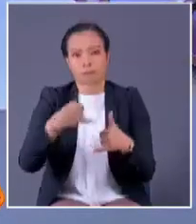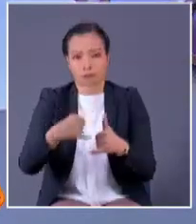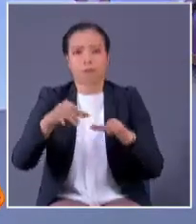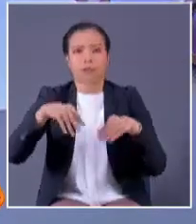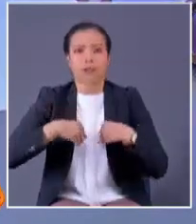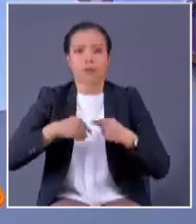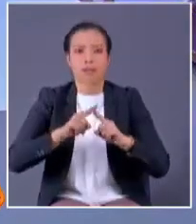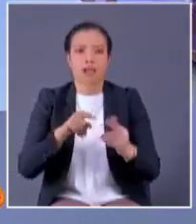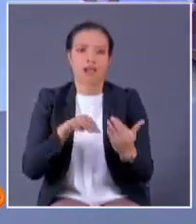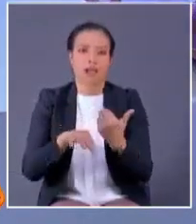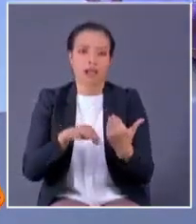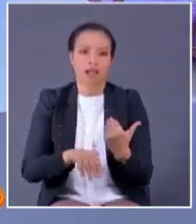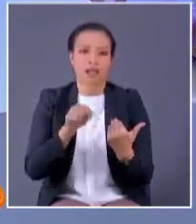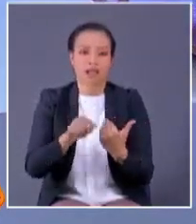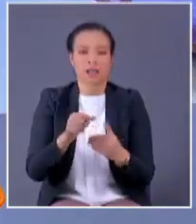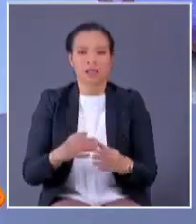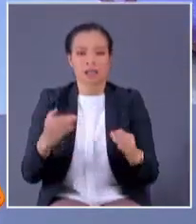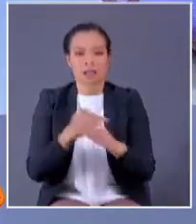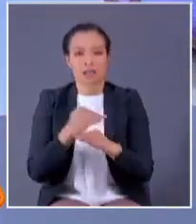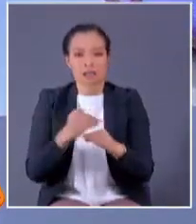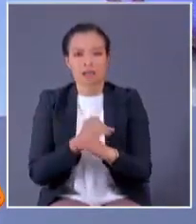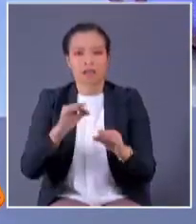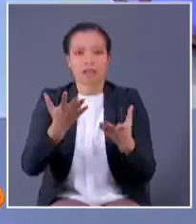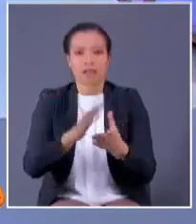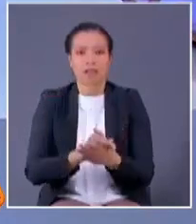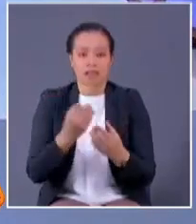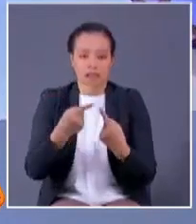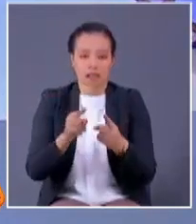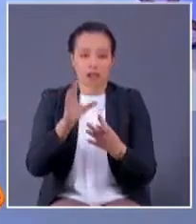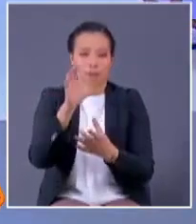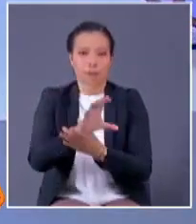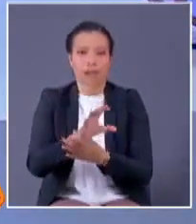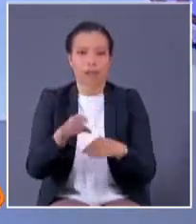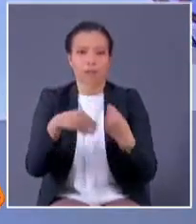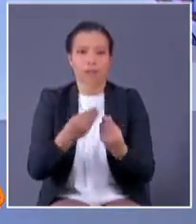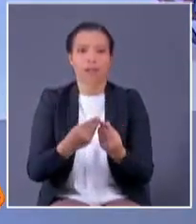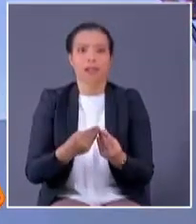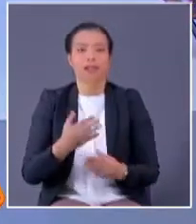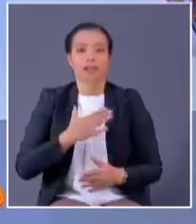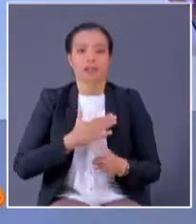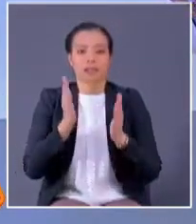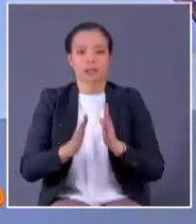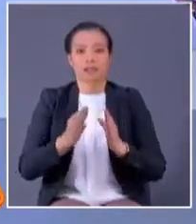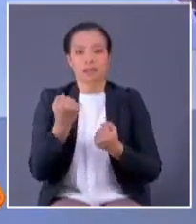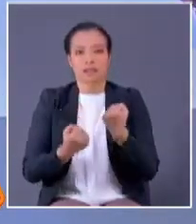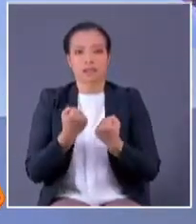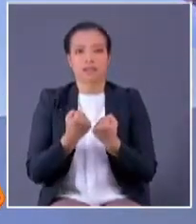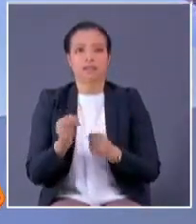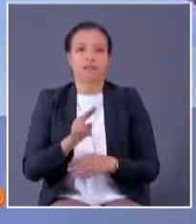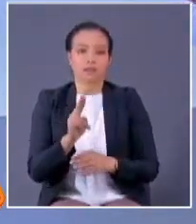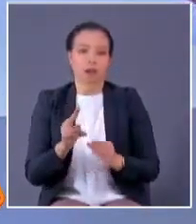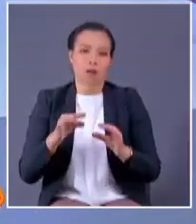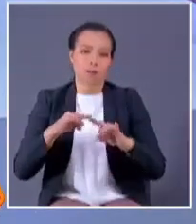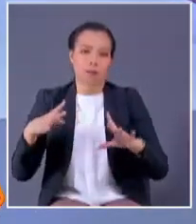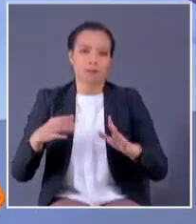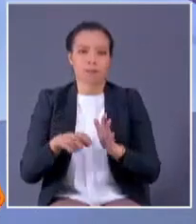แต่ถ้าถนนหนทางเป็นแบบนี้การจราจรไม่ดีแต่อยู่ๆมาบังคับมากดดันแค่ทางฝั่งผู้ใช้รถใช้ถนนแบบนี้ดูแล้วไม่สมเหตุส